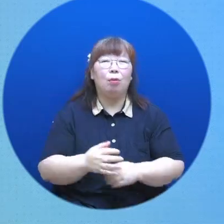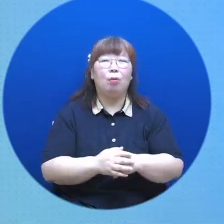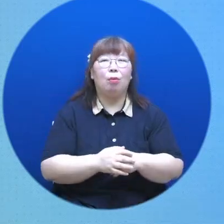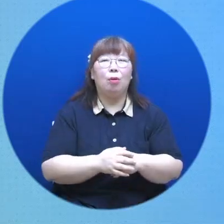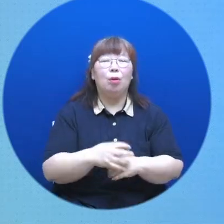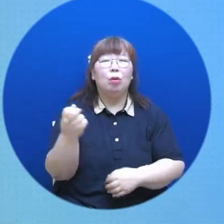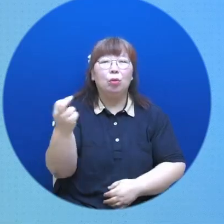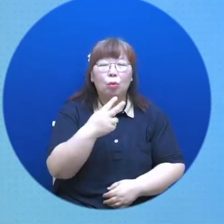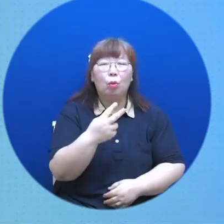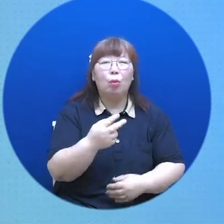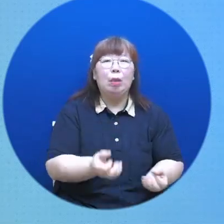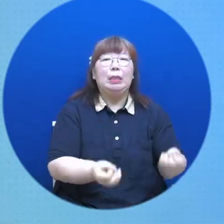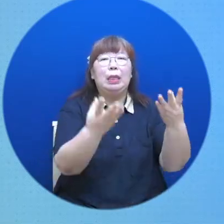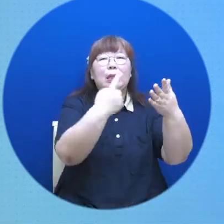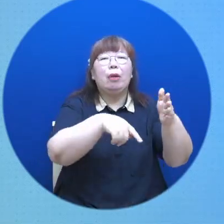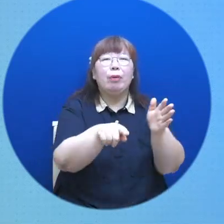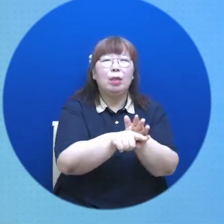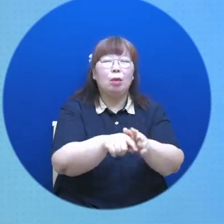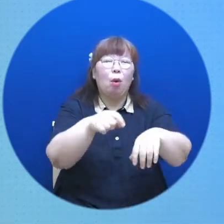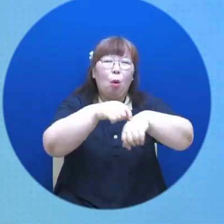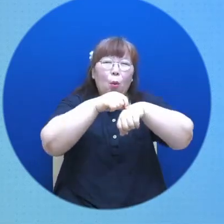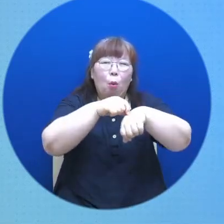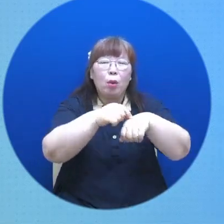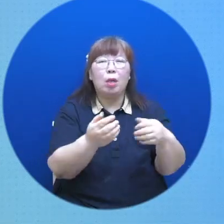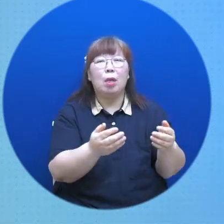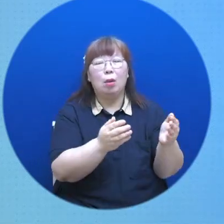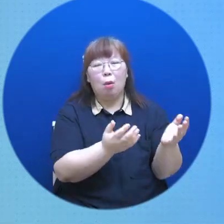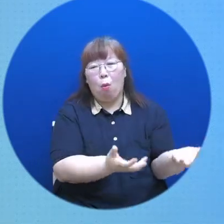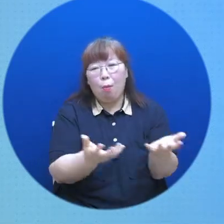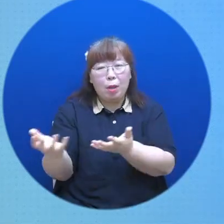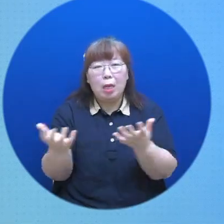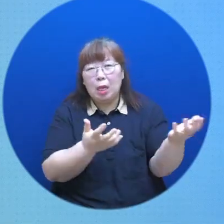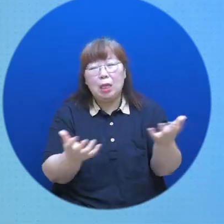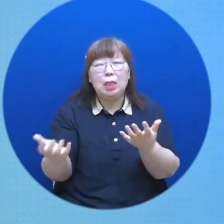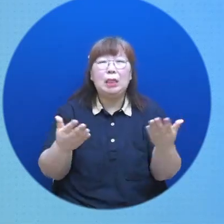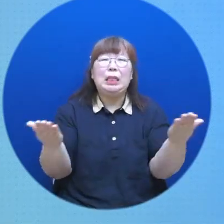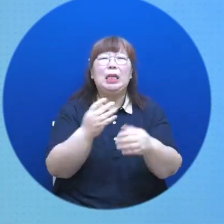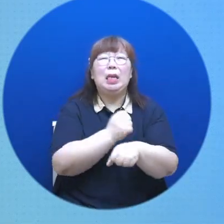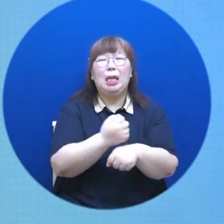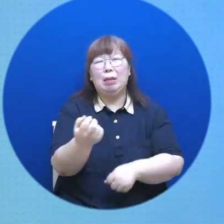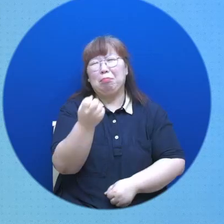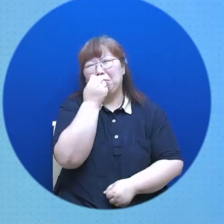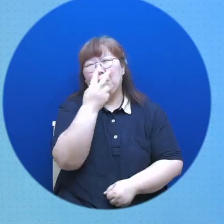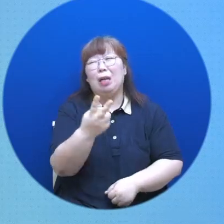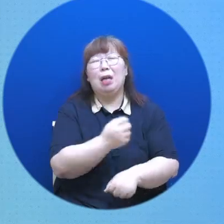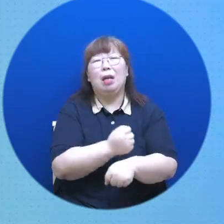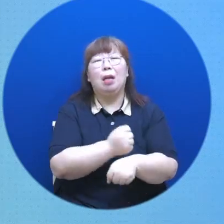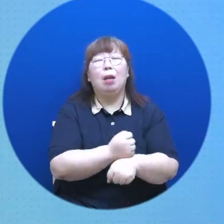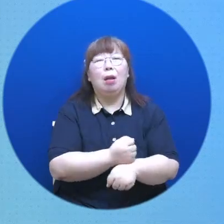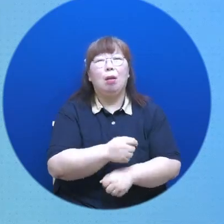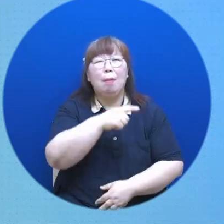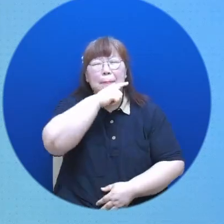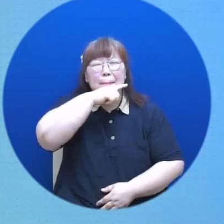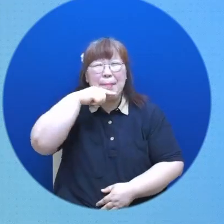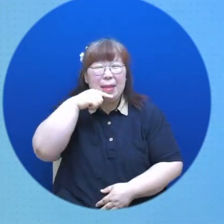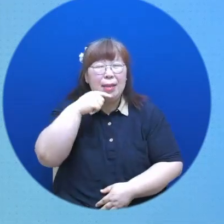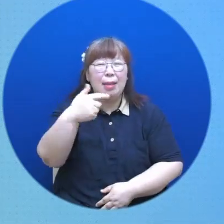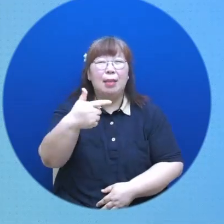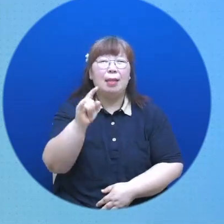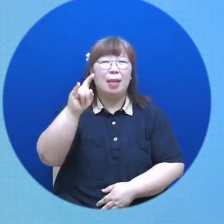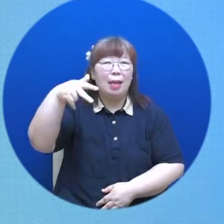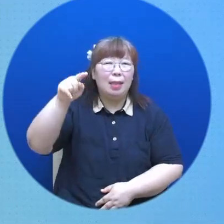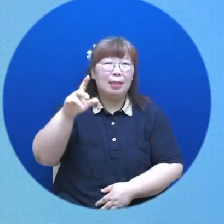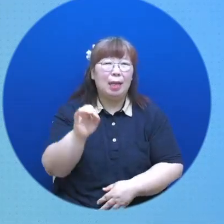고기를 옮기는 일을 했습니다. 고기 비린내가 났을 거예요. 또한 제물의 피와 내장을 정리하는 일을